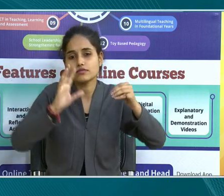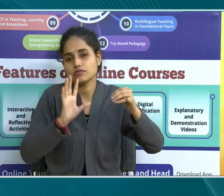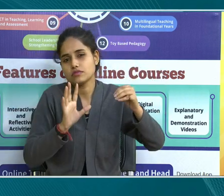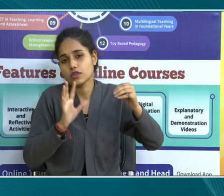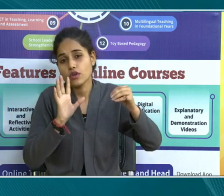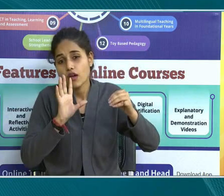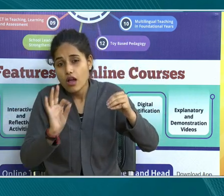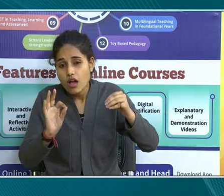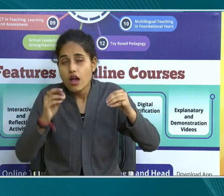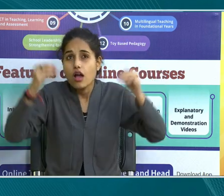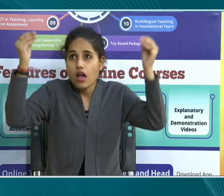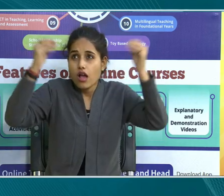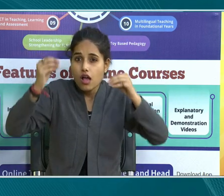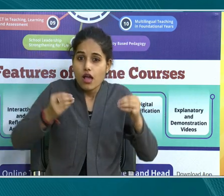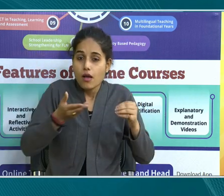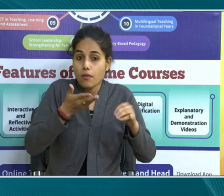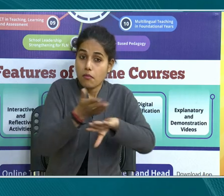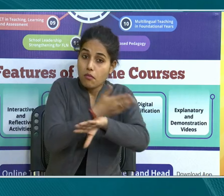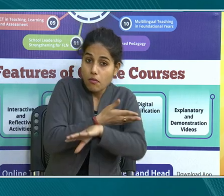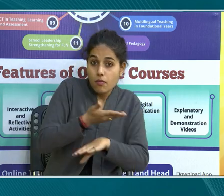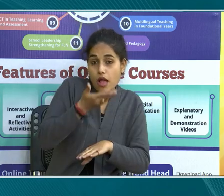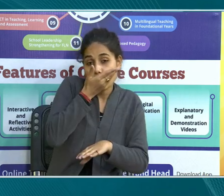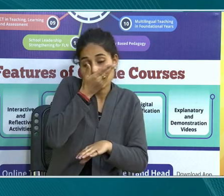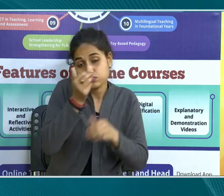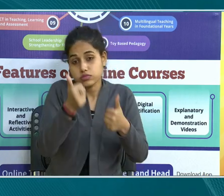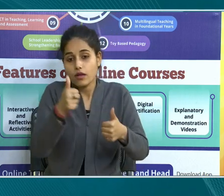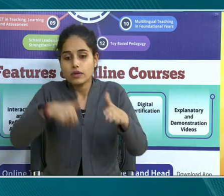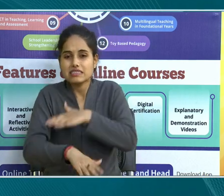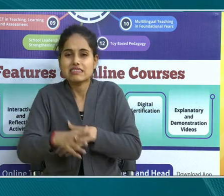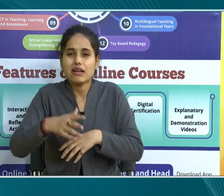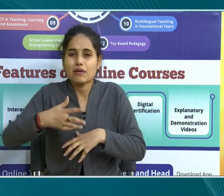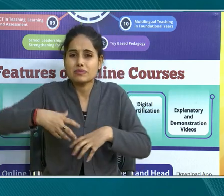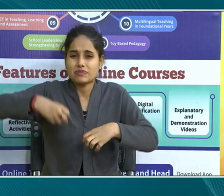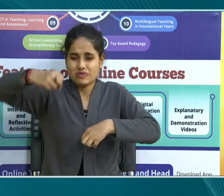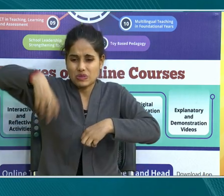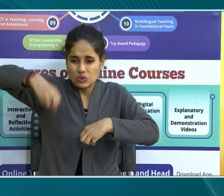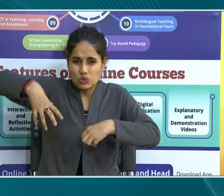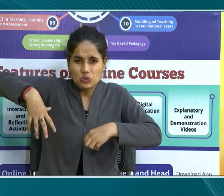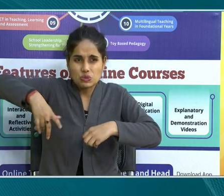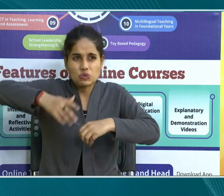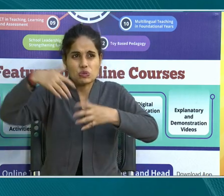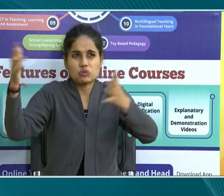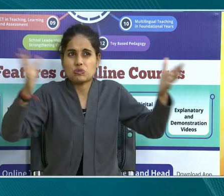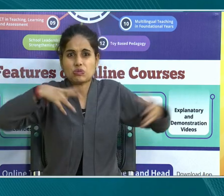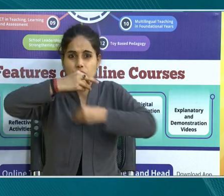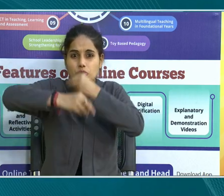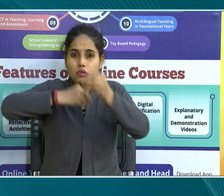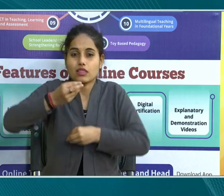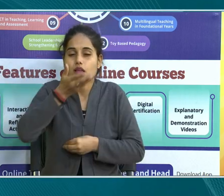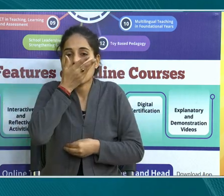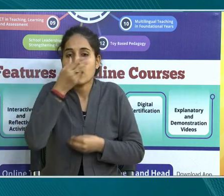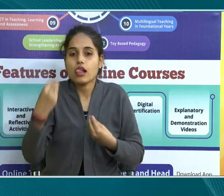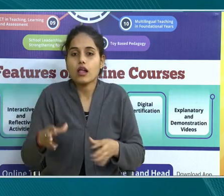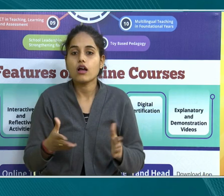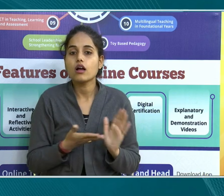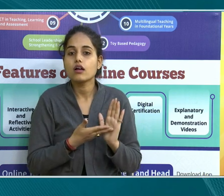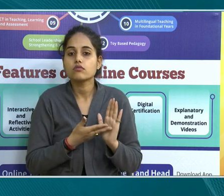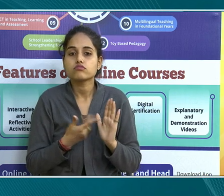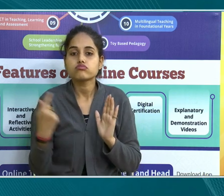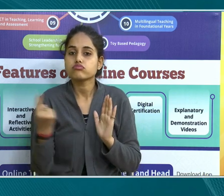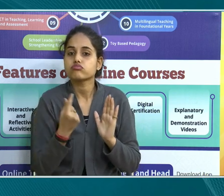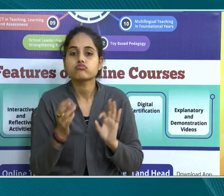जहाएं फ़िव . तो इस सब पानी को जो नैच्राली हमें मिला एट उस सारे पानी